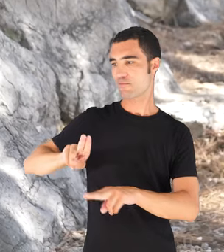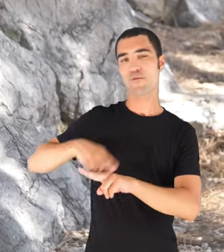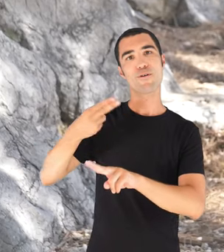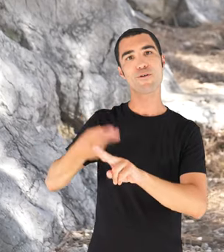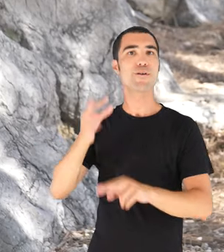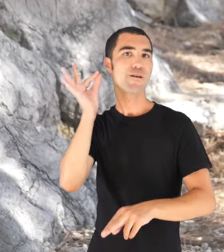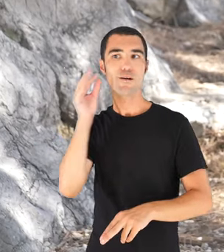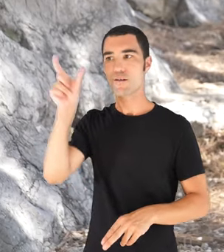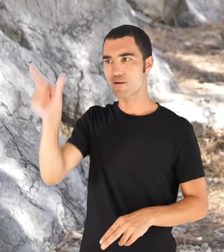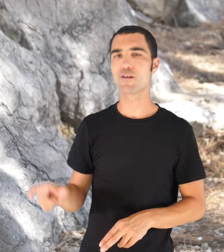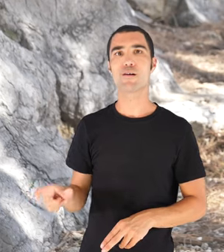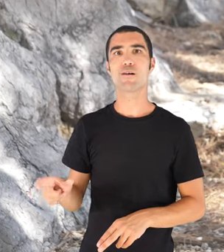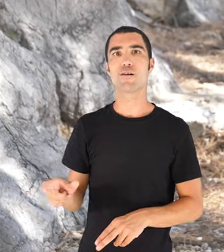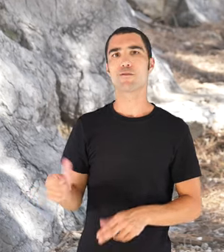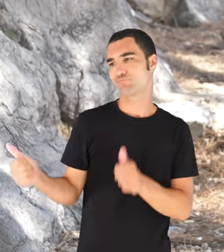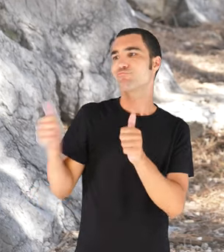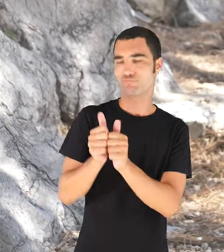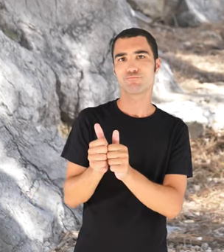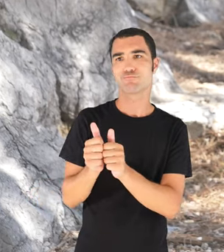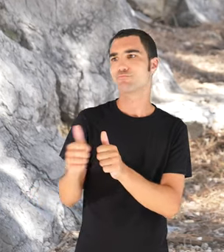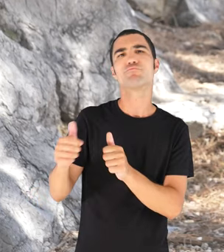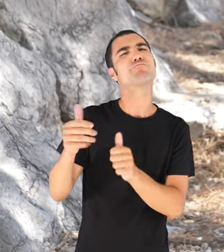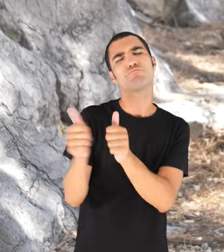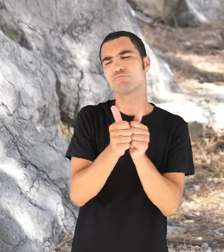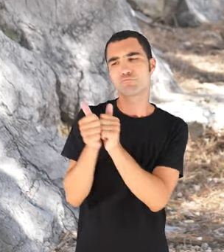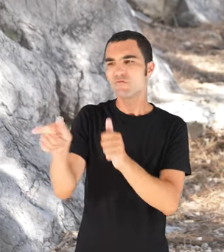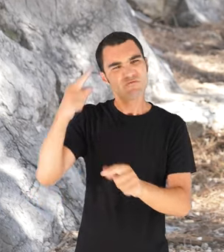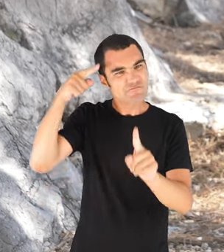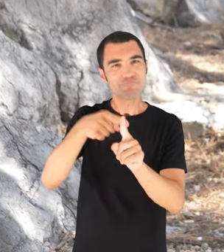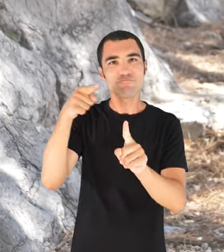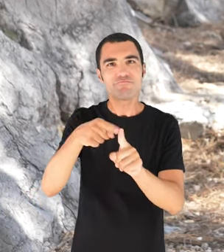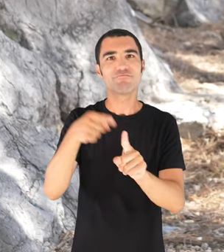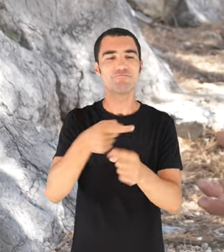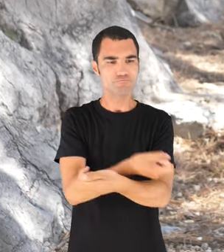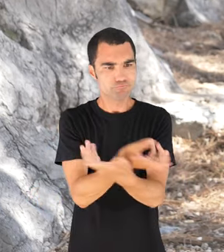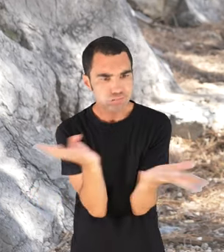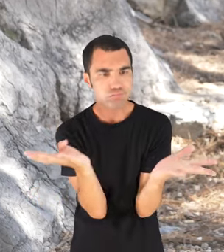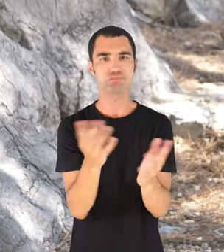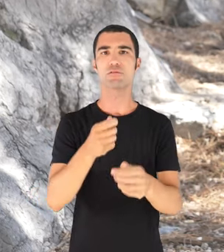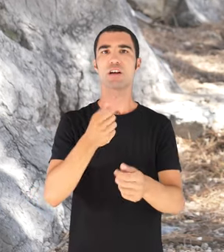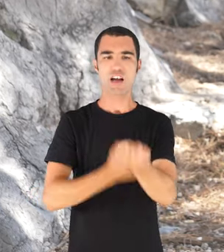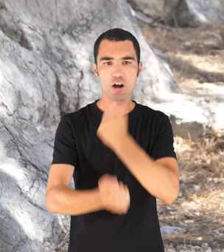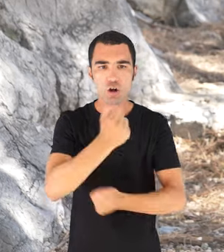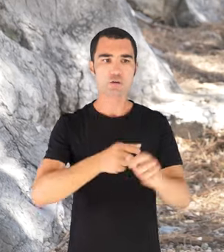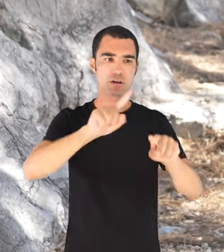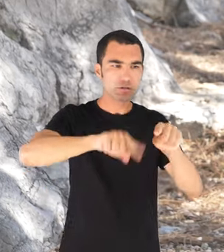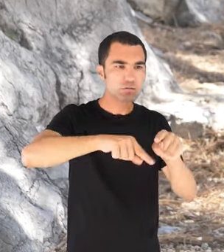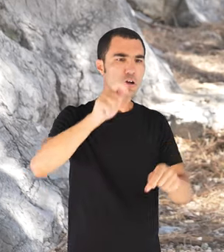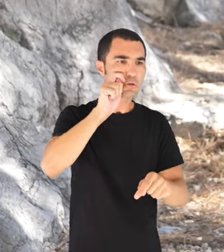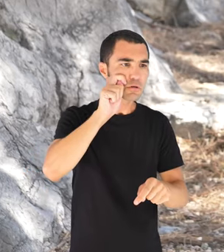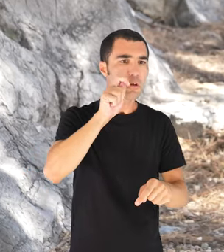pesca, i ella sí que sempre ha estat molt de vora per tema de diversificació, tema d'ajuda,